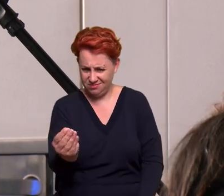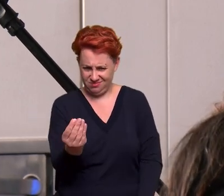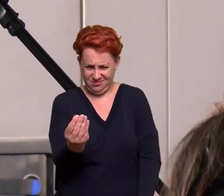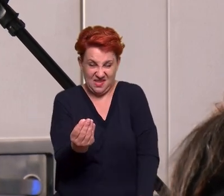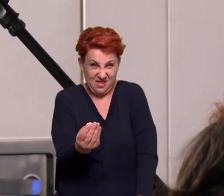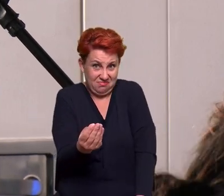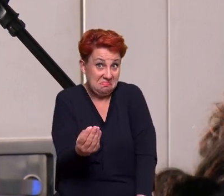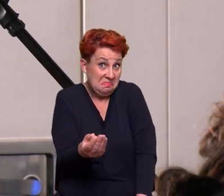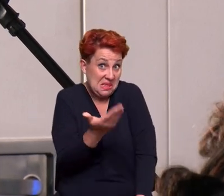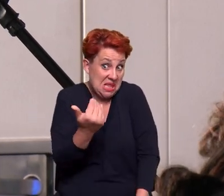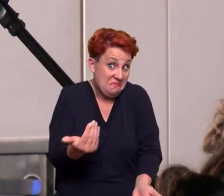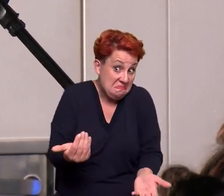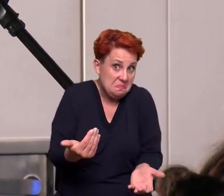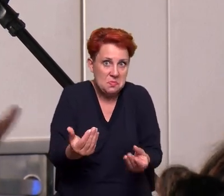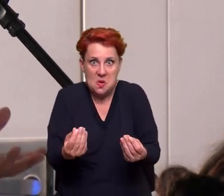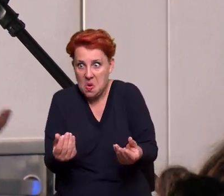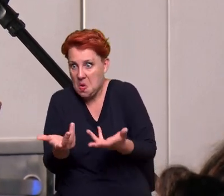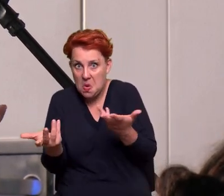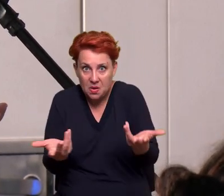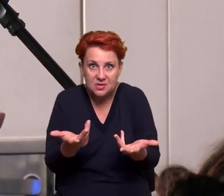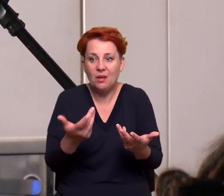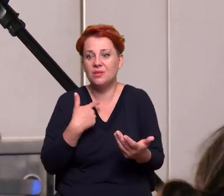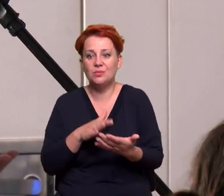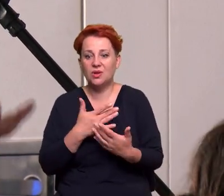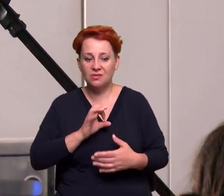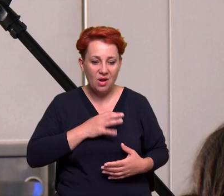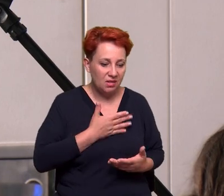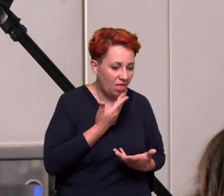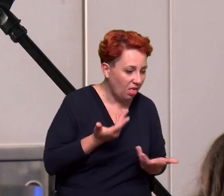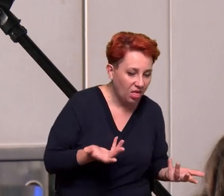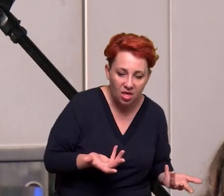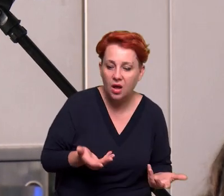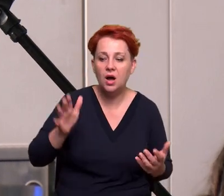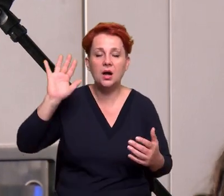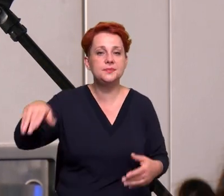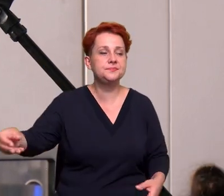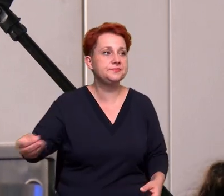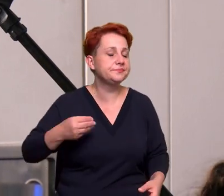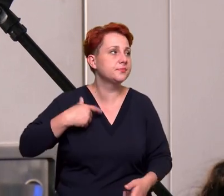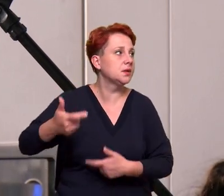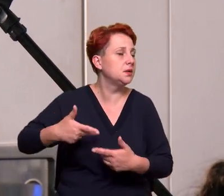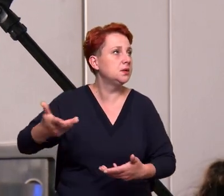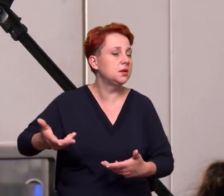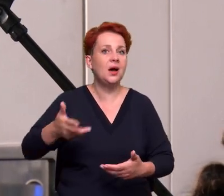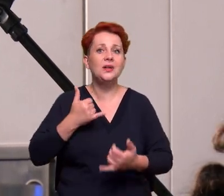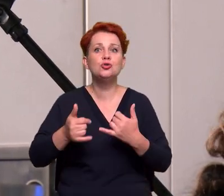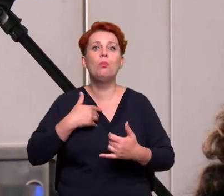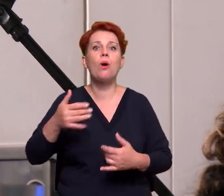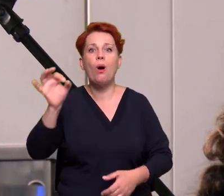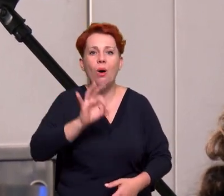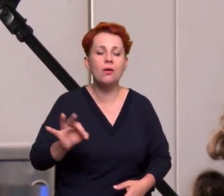albo wykorzystywali je wyłącznie dlatego, że nie mieli własnych, ale kiedy tylko nadarzała się okazja, żeby kupić lepsze,